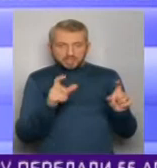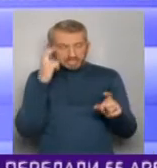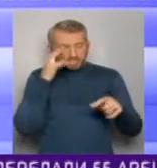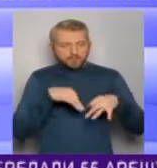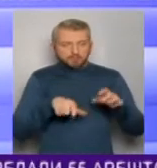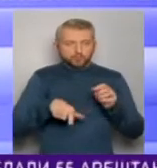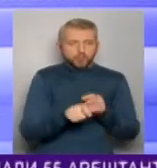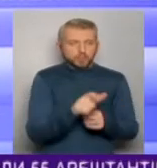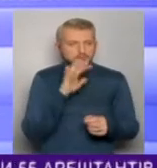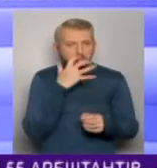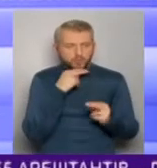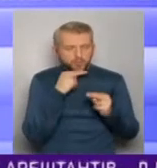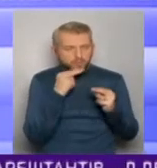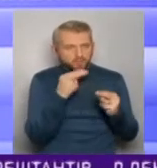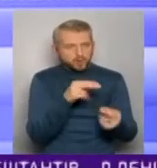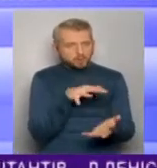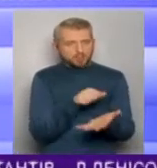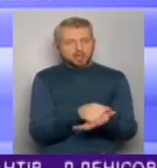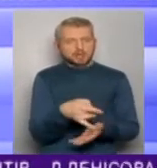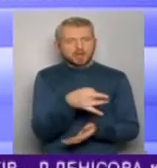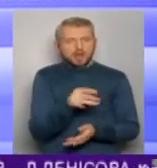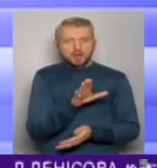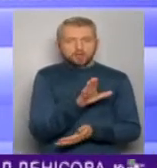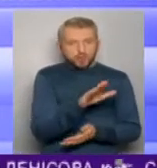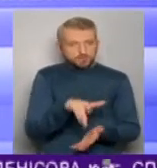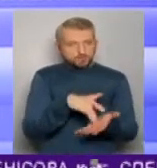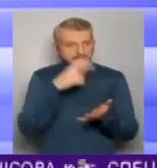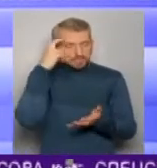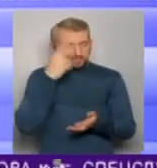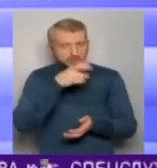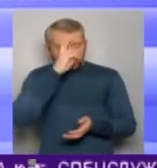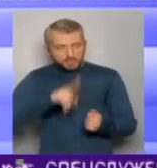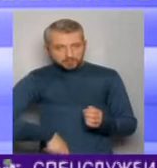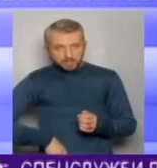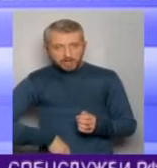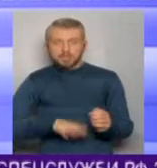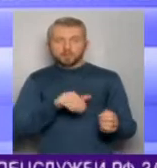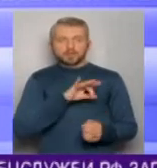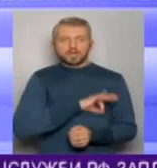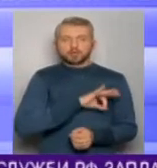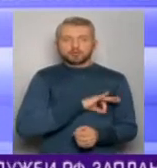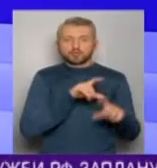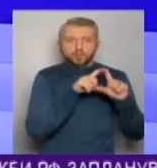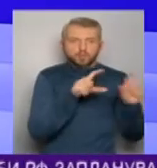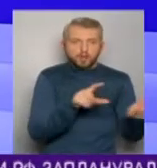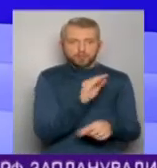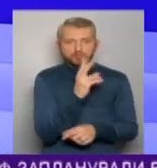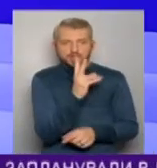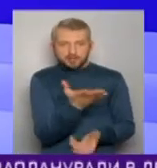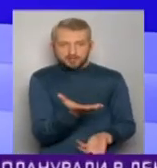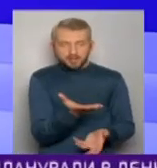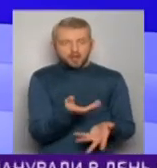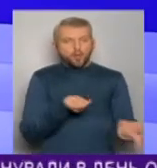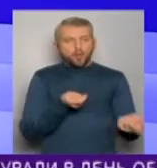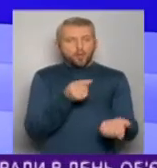прибиранні снігу займається районні місті Київдержавної адміністрації, потім експлуатуючі компанії, ЖЕКи, так називаємо, да,